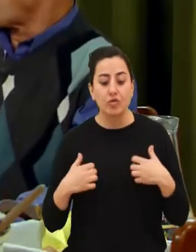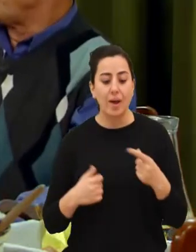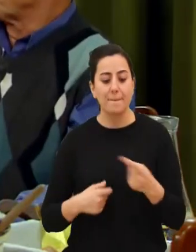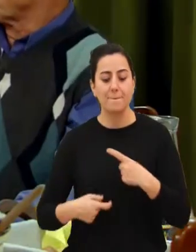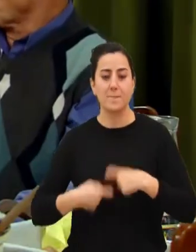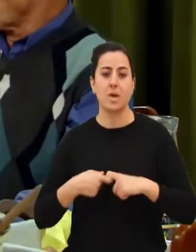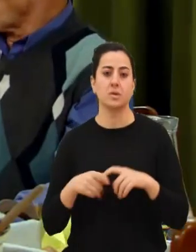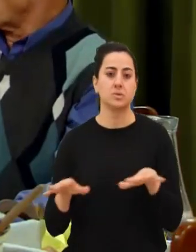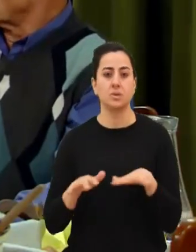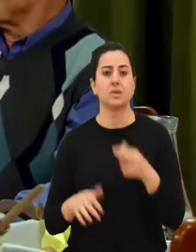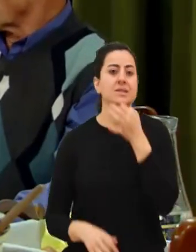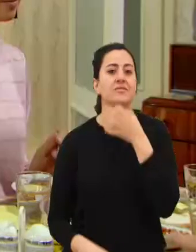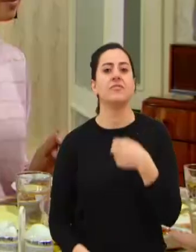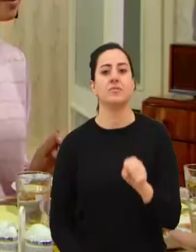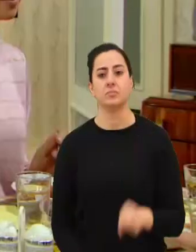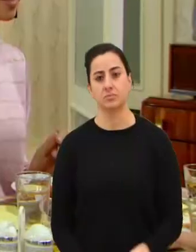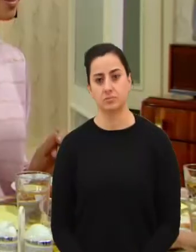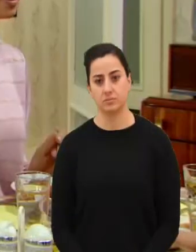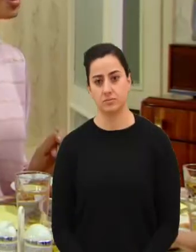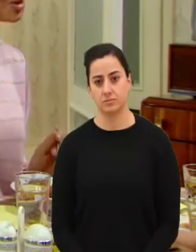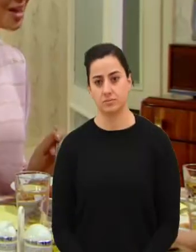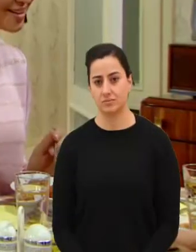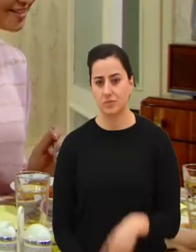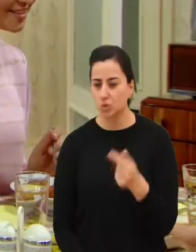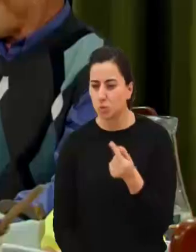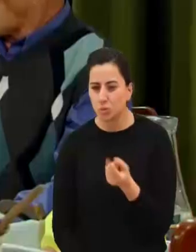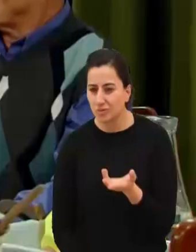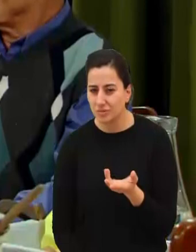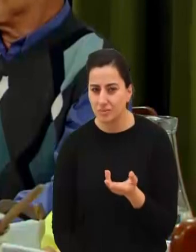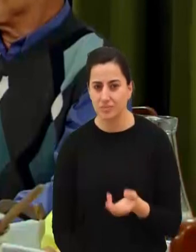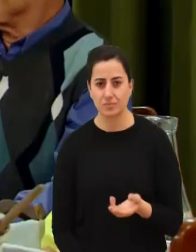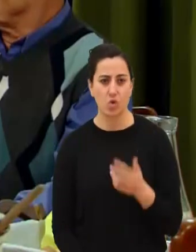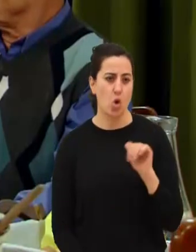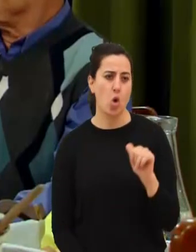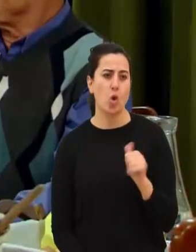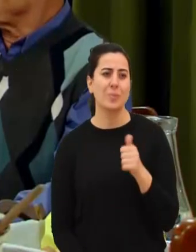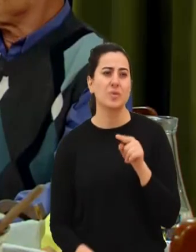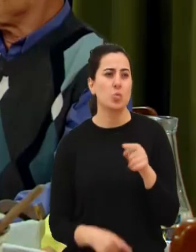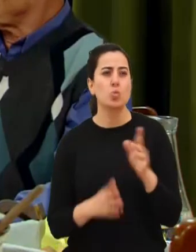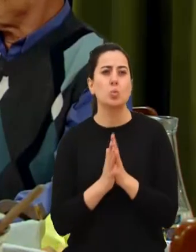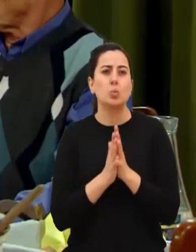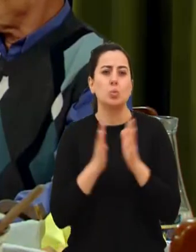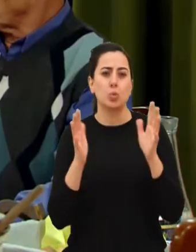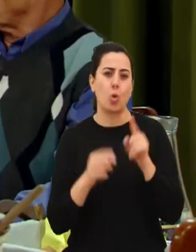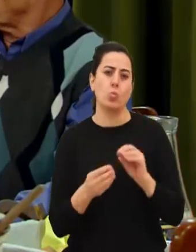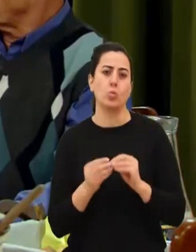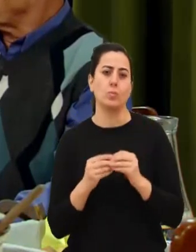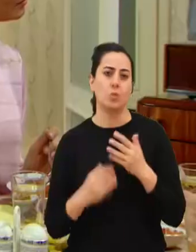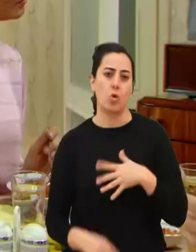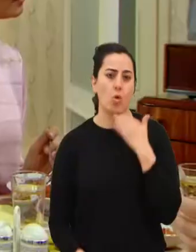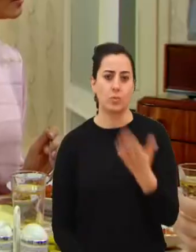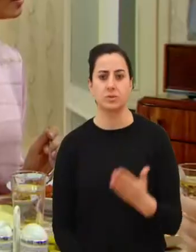denen zemini sarsmasına izin vermemeli. Küçük derken? Önemsiz şeylerin büyütülmesinden bahsediyorum